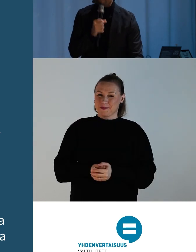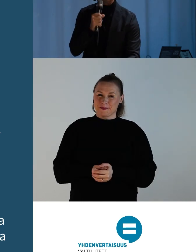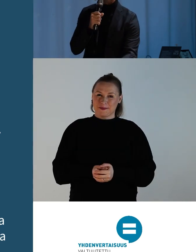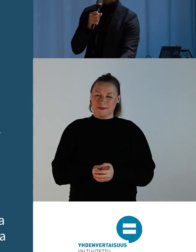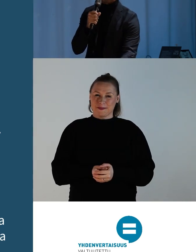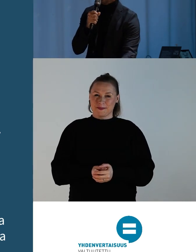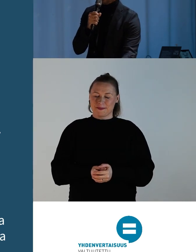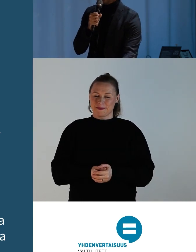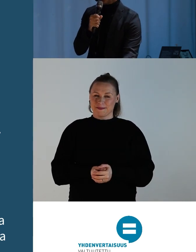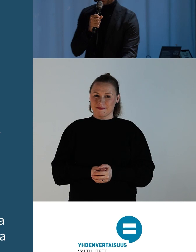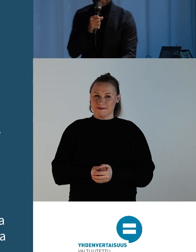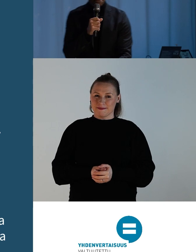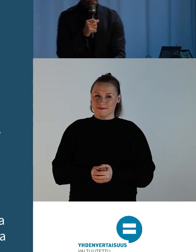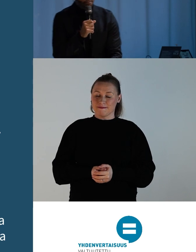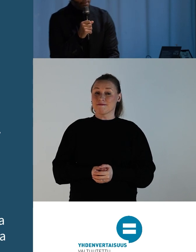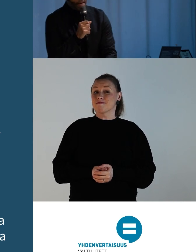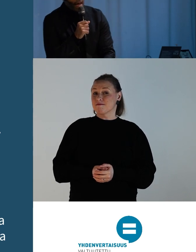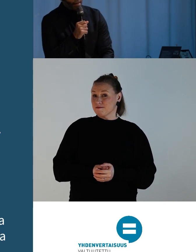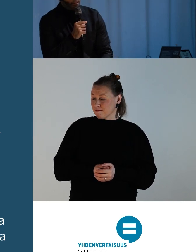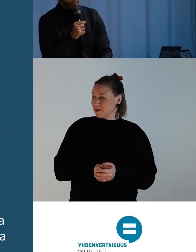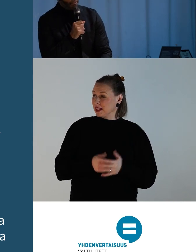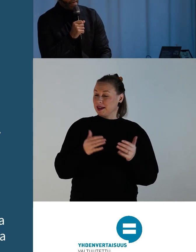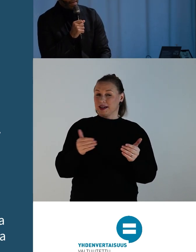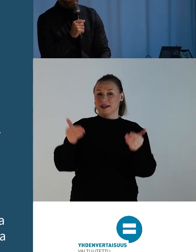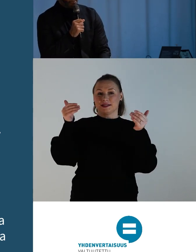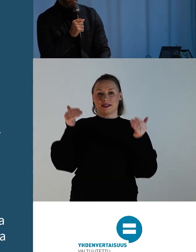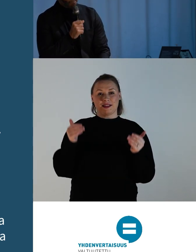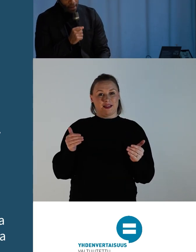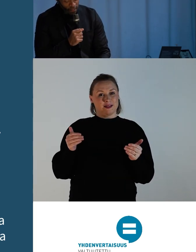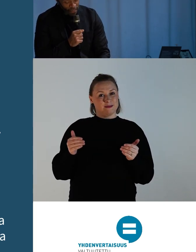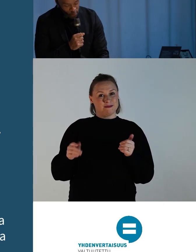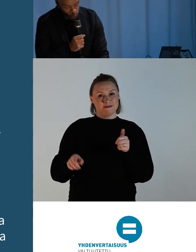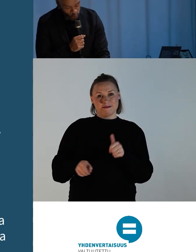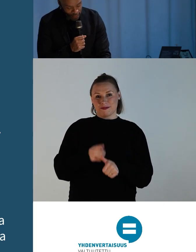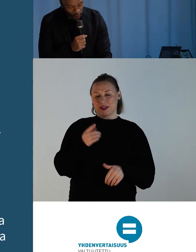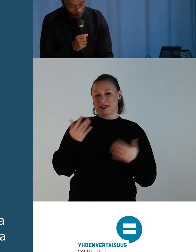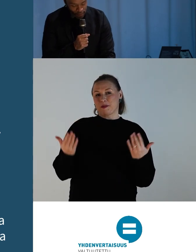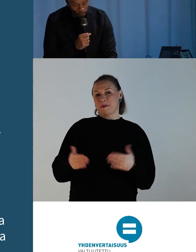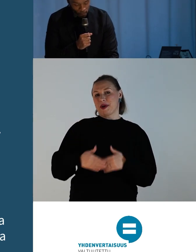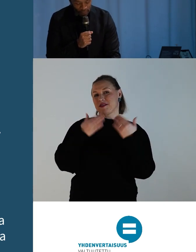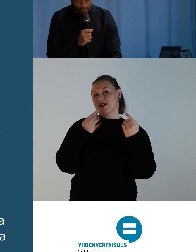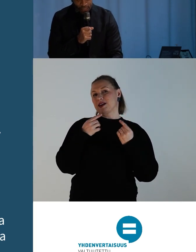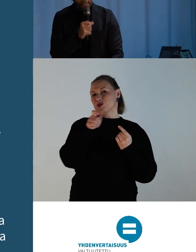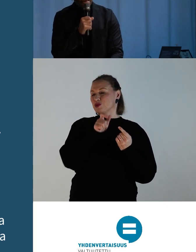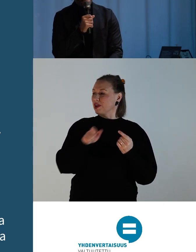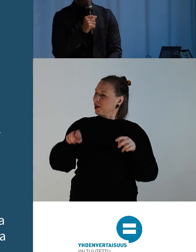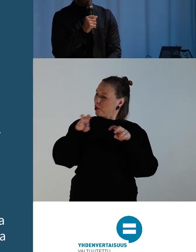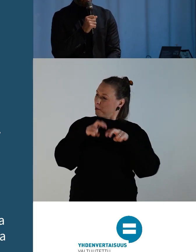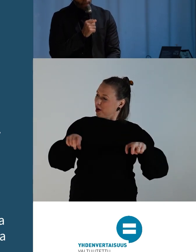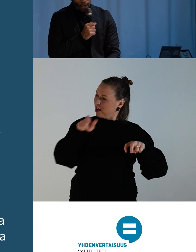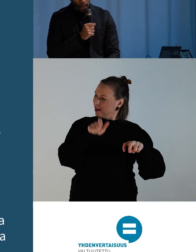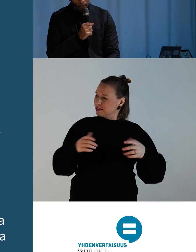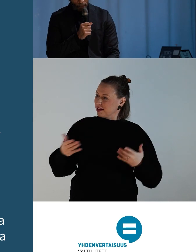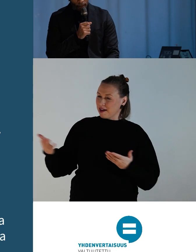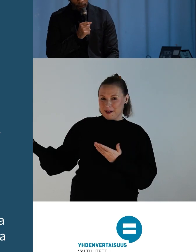sieltä. Sitten mennään meidän päivän keskustelijoihin,